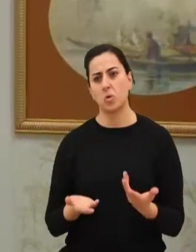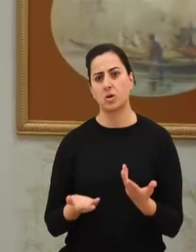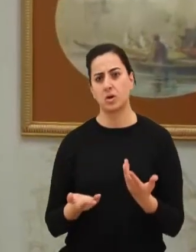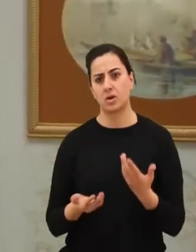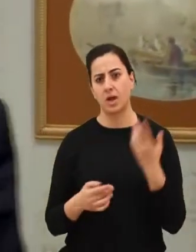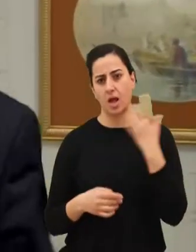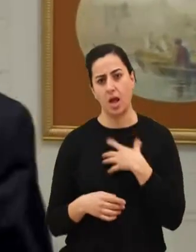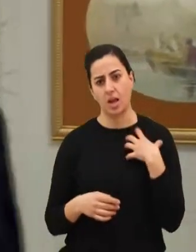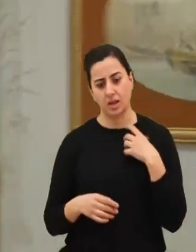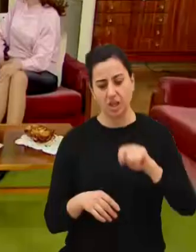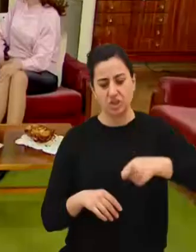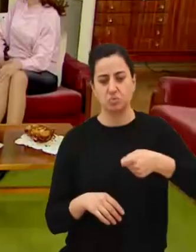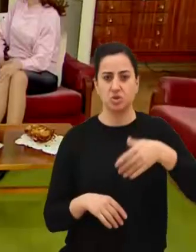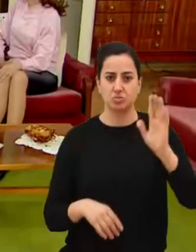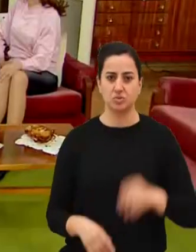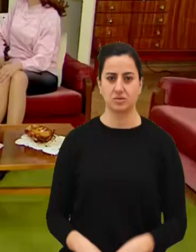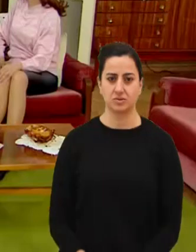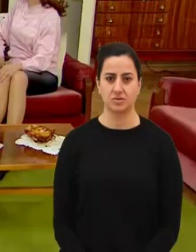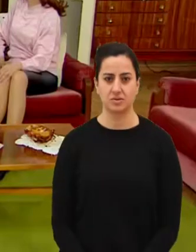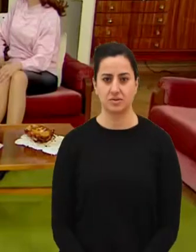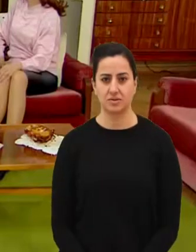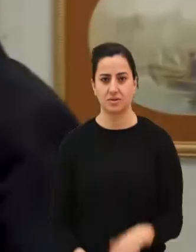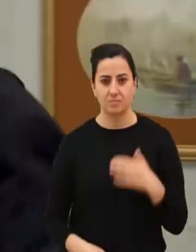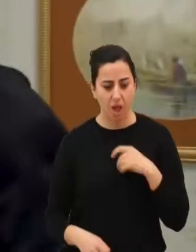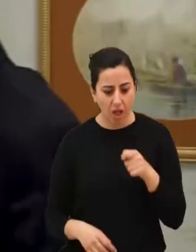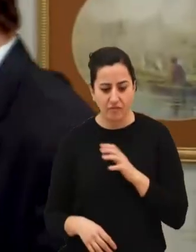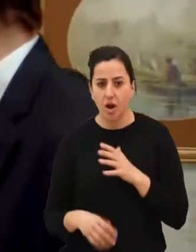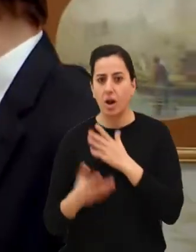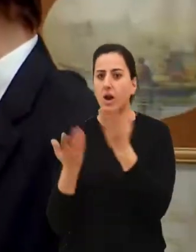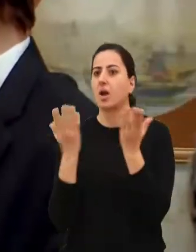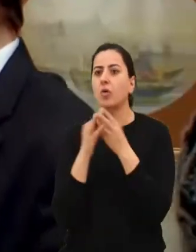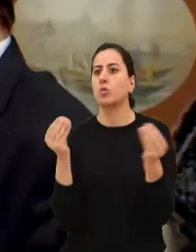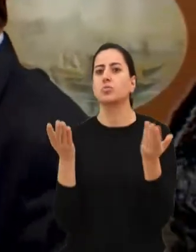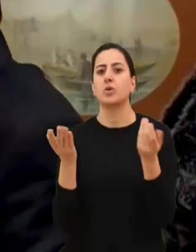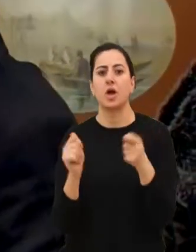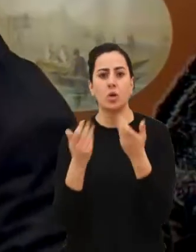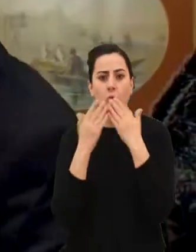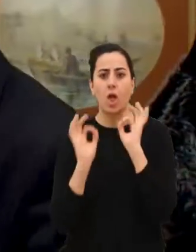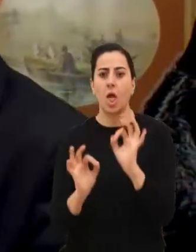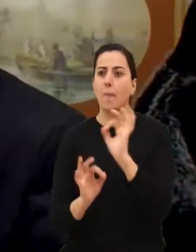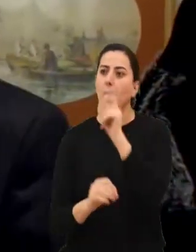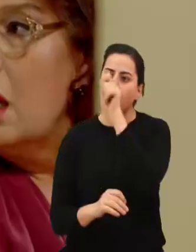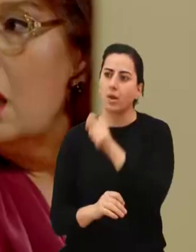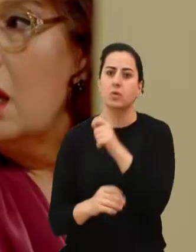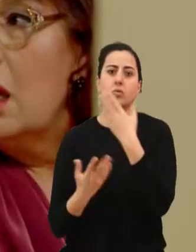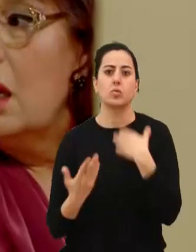Basbayağı Necla anne, yok kilitlemiş. Benim anahtarım vardı burada işte, yok yok. Anahtar her zamanki yerinde